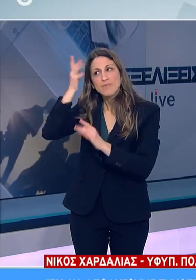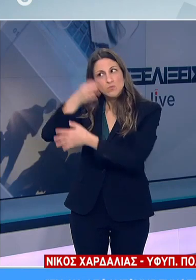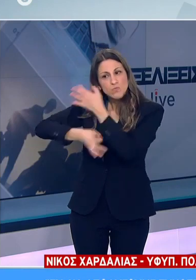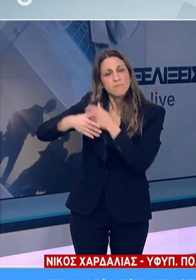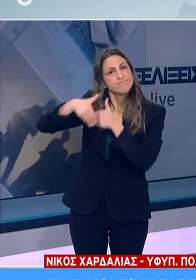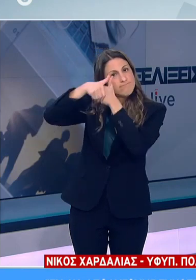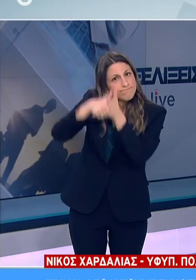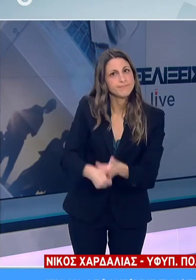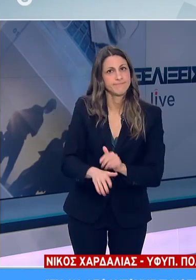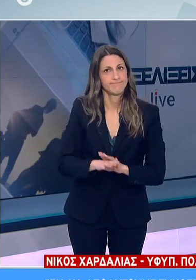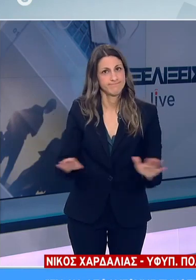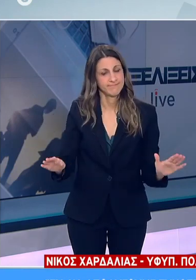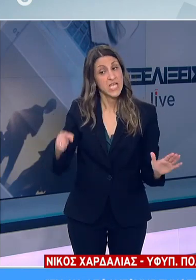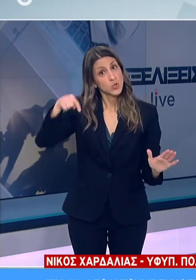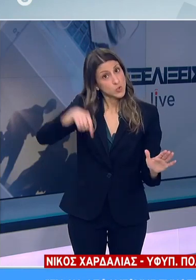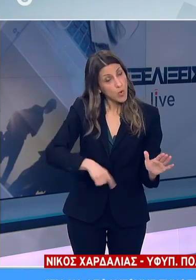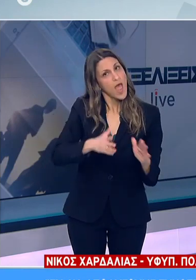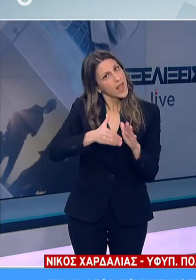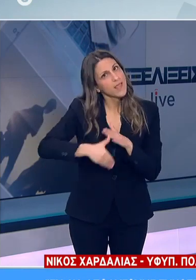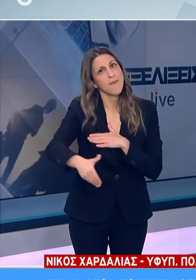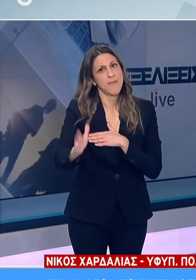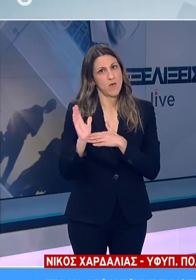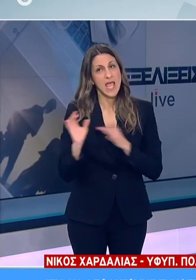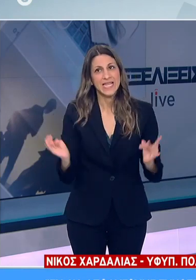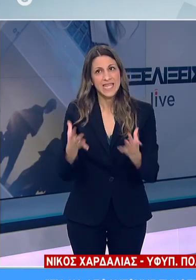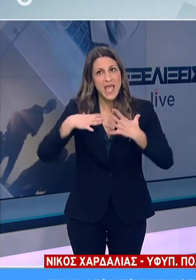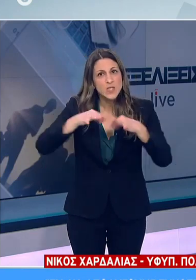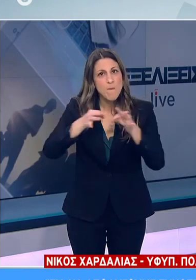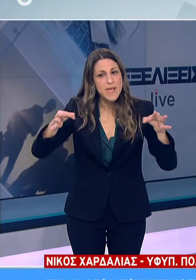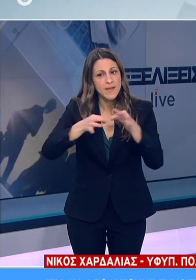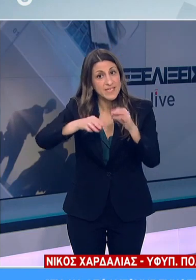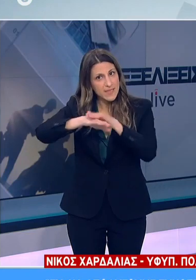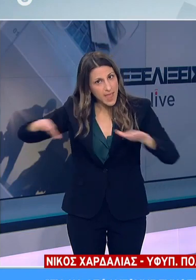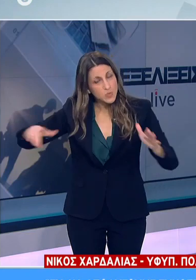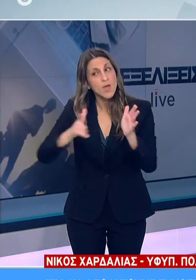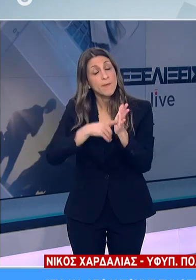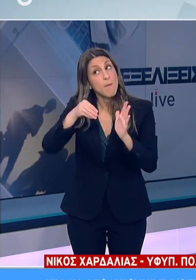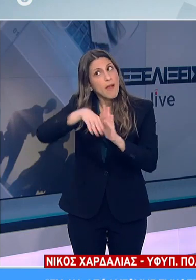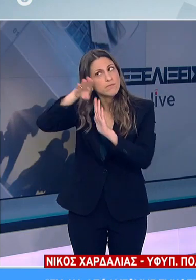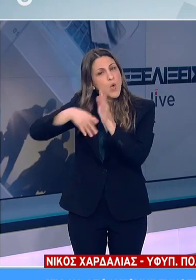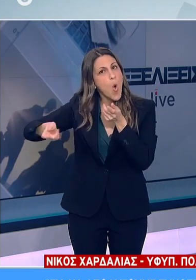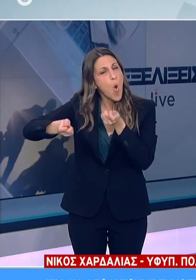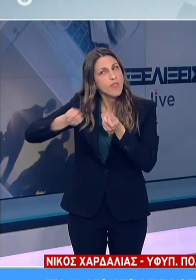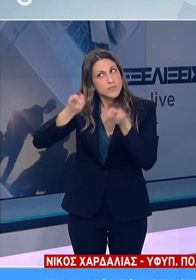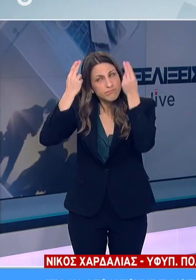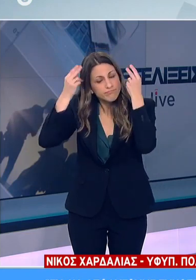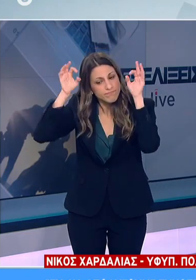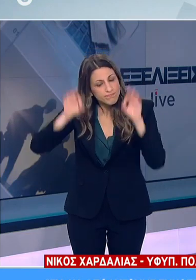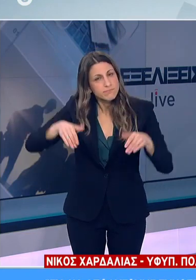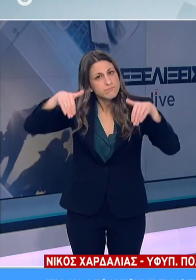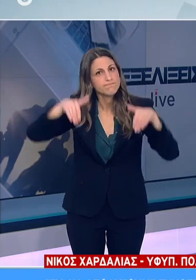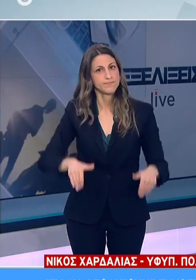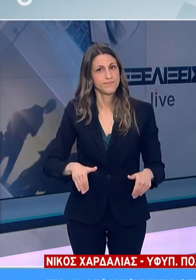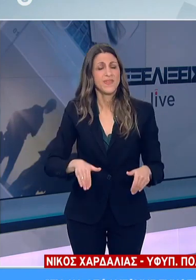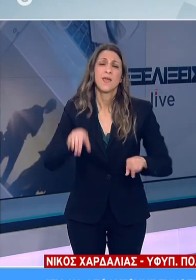και κατά τη διάρκεια της σταδιακής άρσης τους. Πρέπει να παραμείνουμε προσιλωμένοι στο στόχο. Όσο κουραστικό, όσο δύσκολο και αν φαίνεται κάποιες